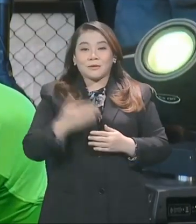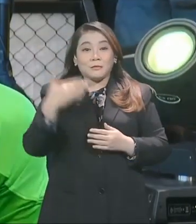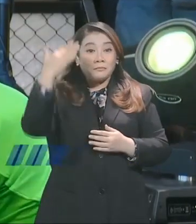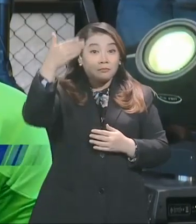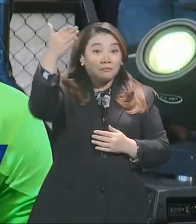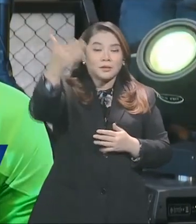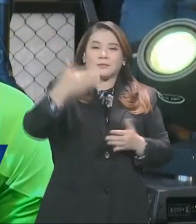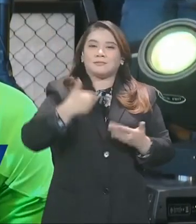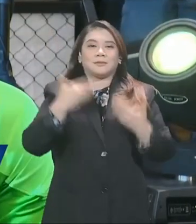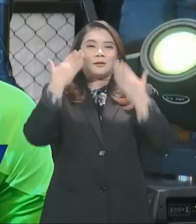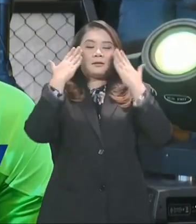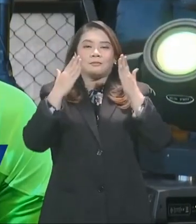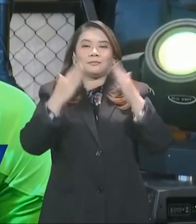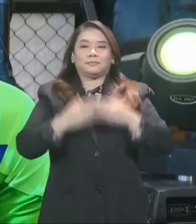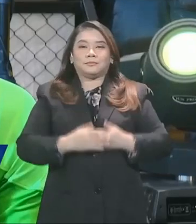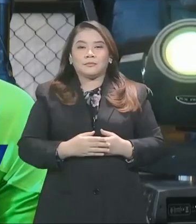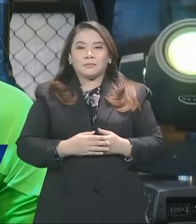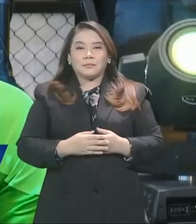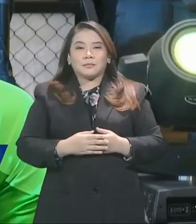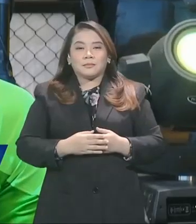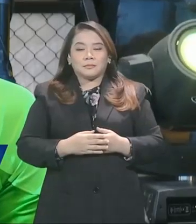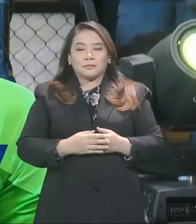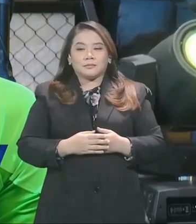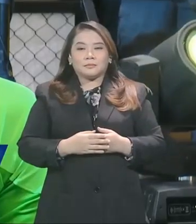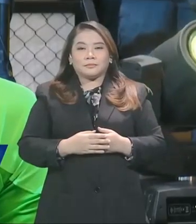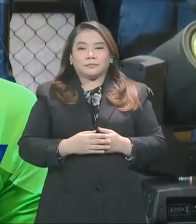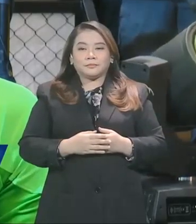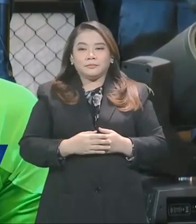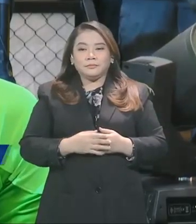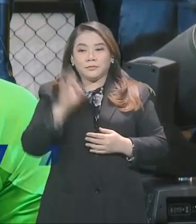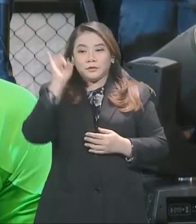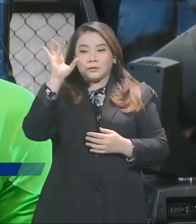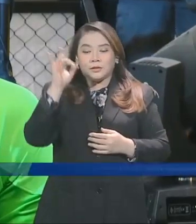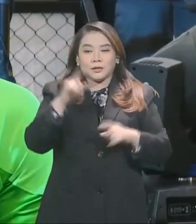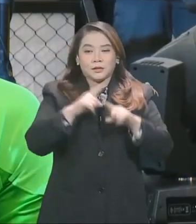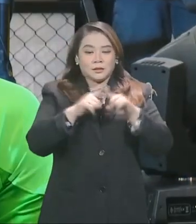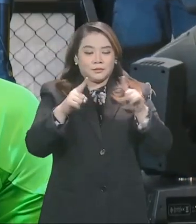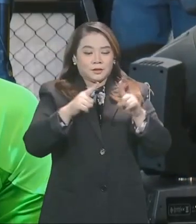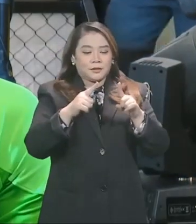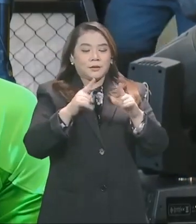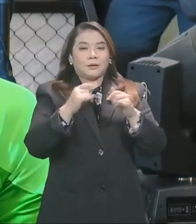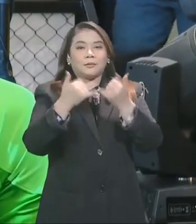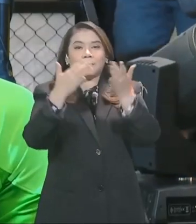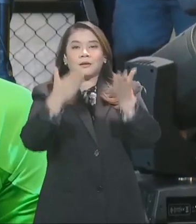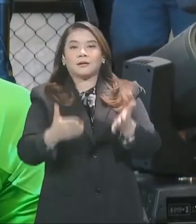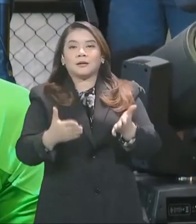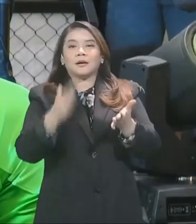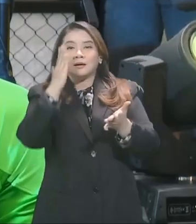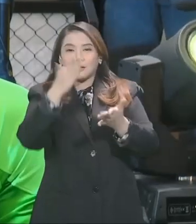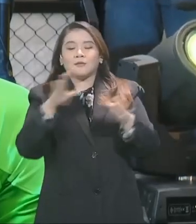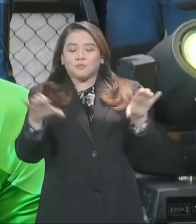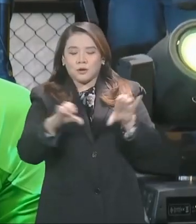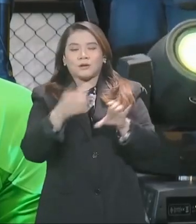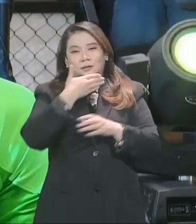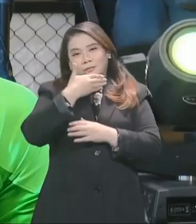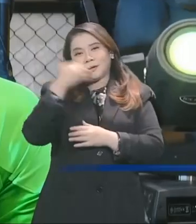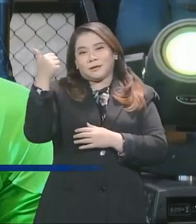tahu kita layak ke Piala Dunia. Tapi sebagai player ni akan buat sehabis